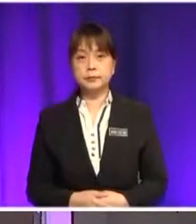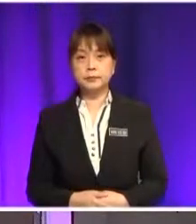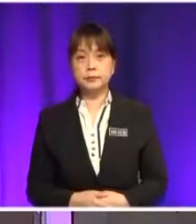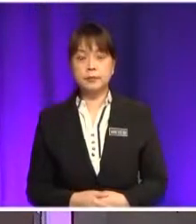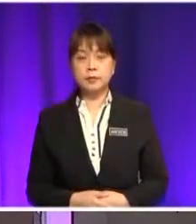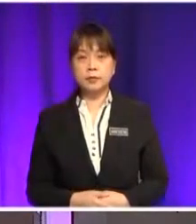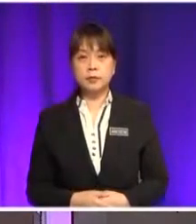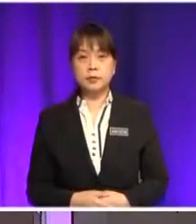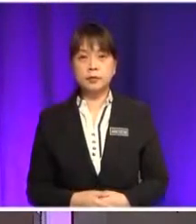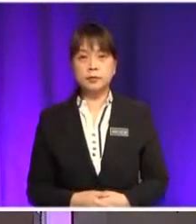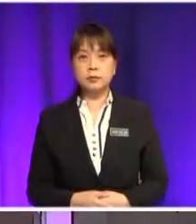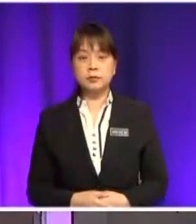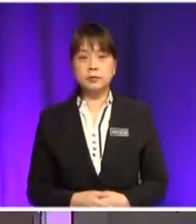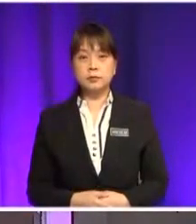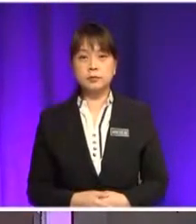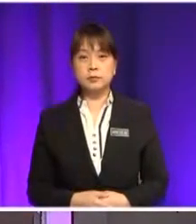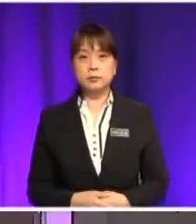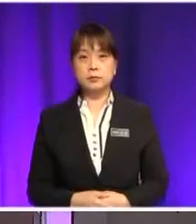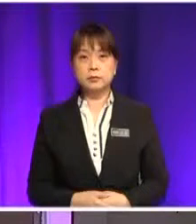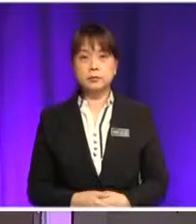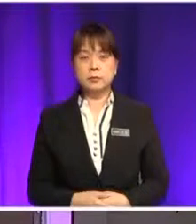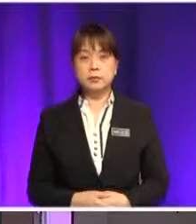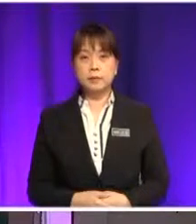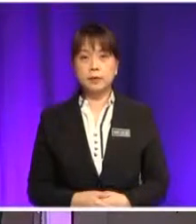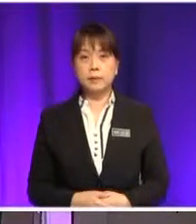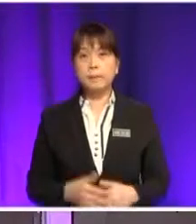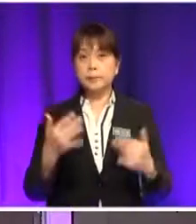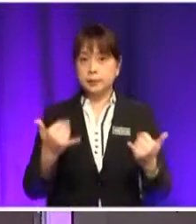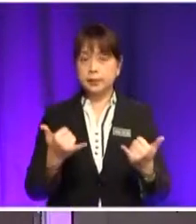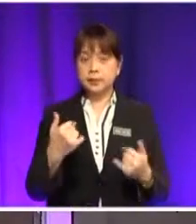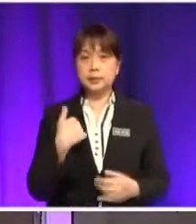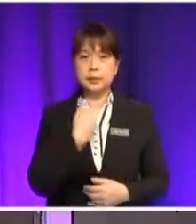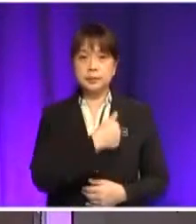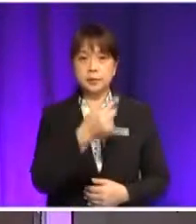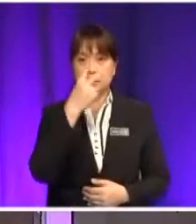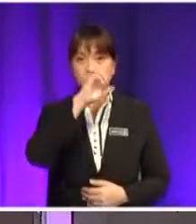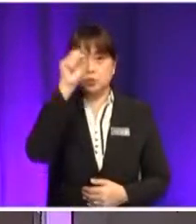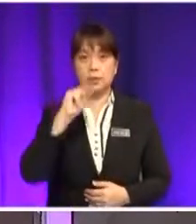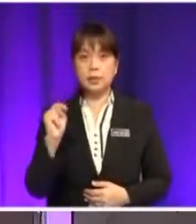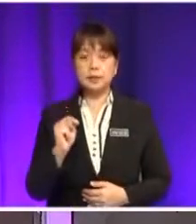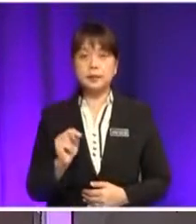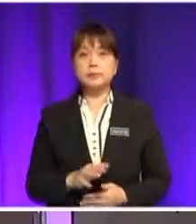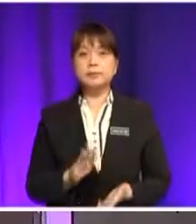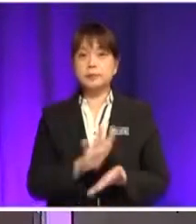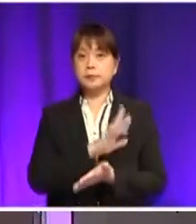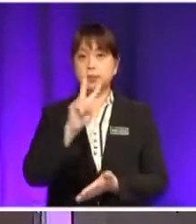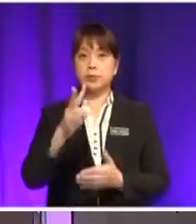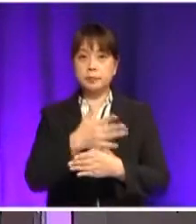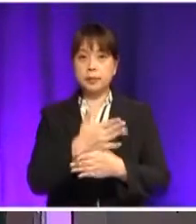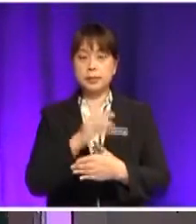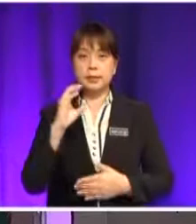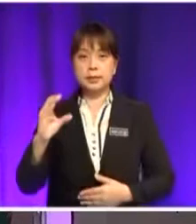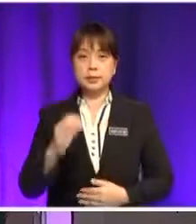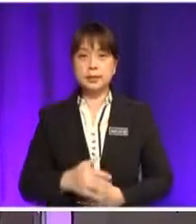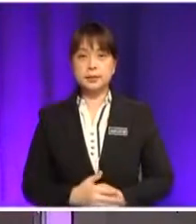di rumah dan juga di dalam kertas Shireen bagi kita semua